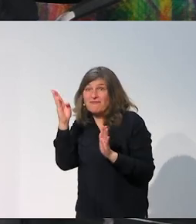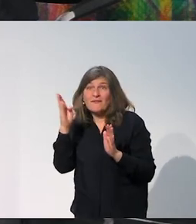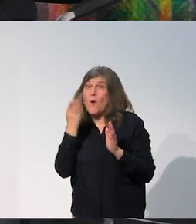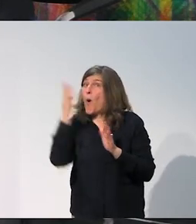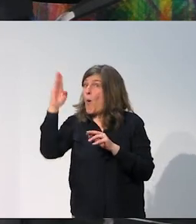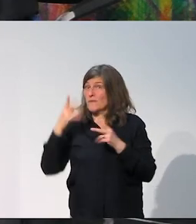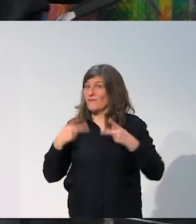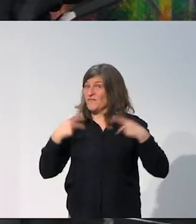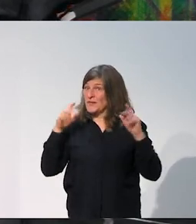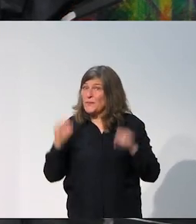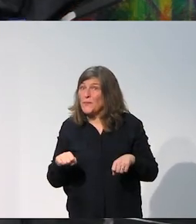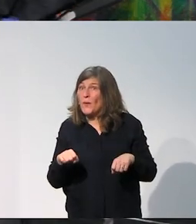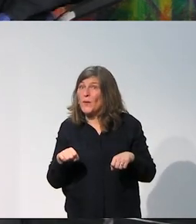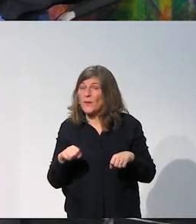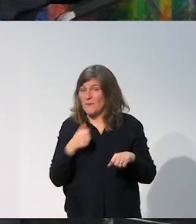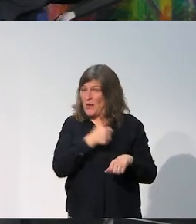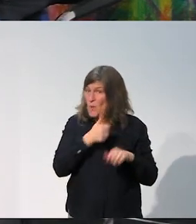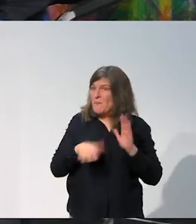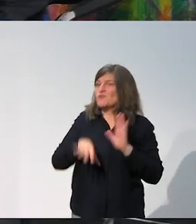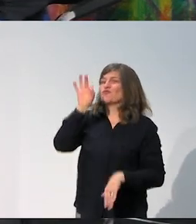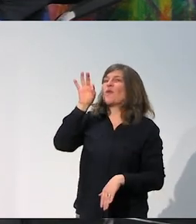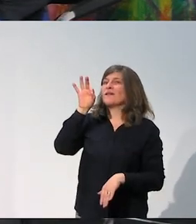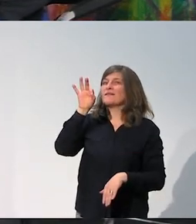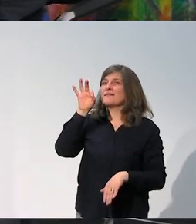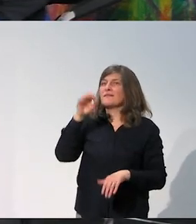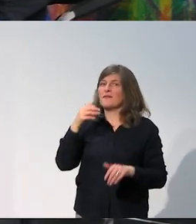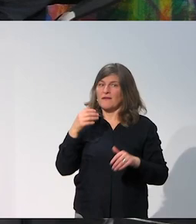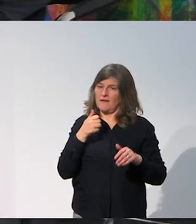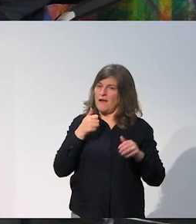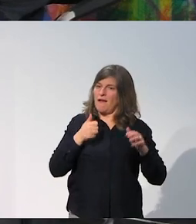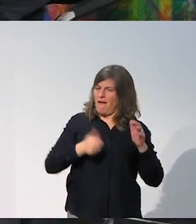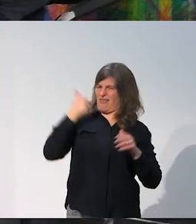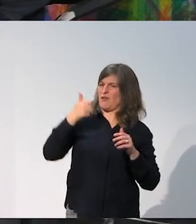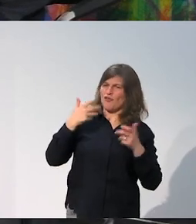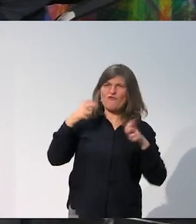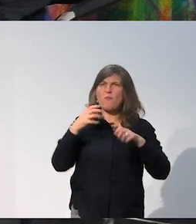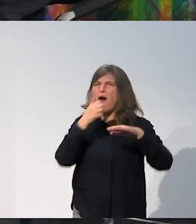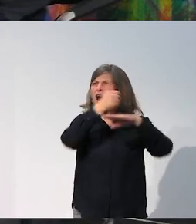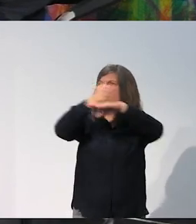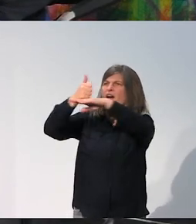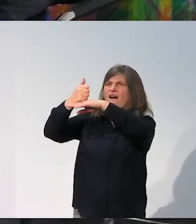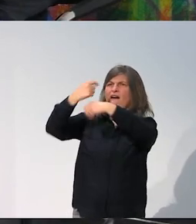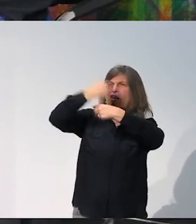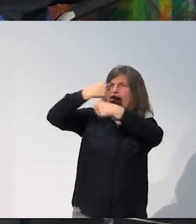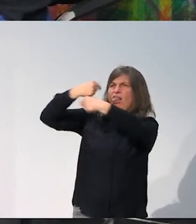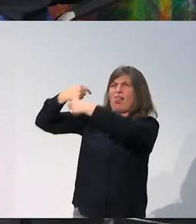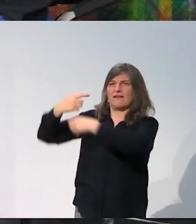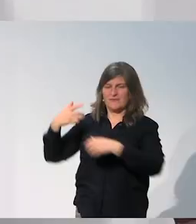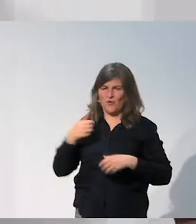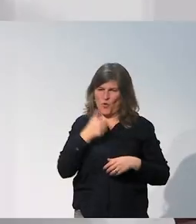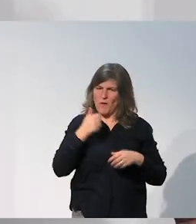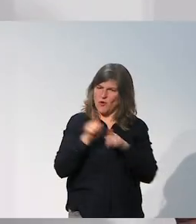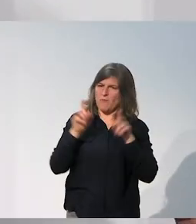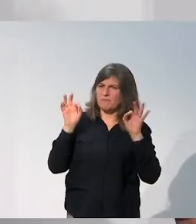Et j'y faisais allusion tout à l'heure, cette indépendance, vous voyez, cette sorte de monarchie,